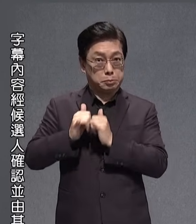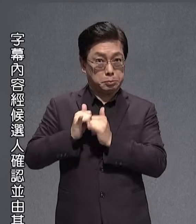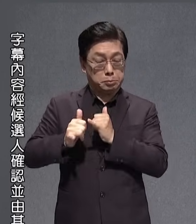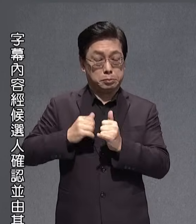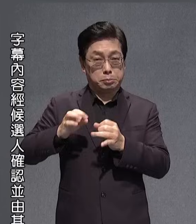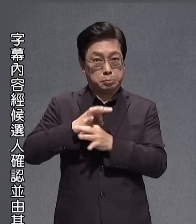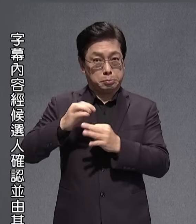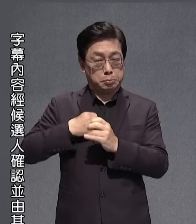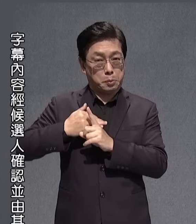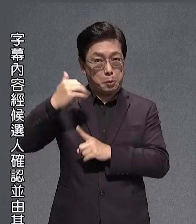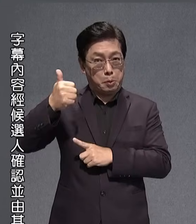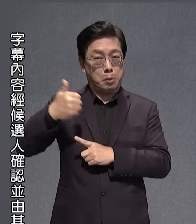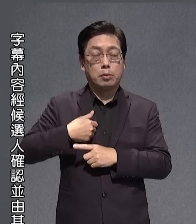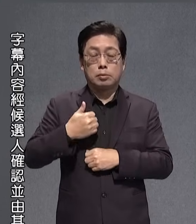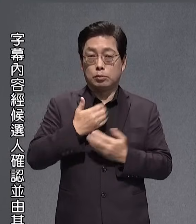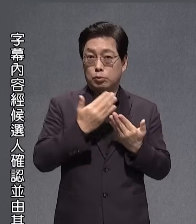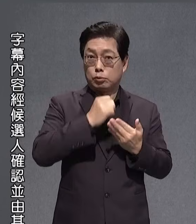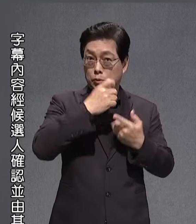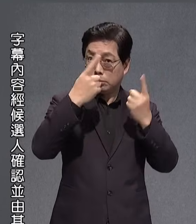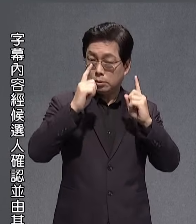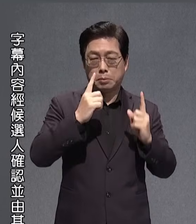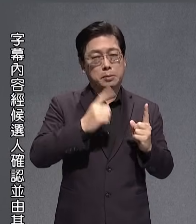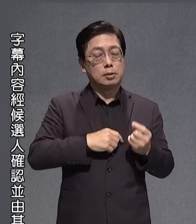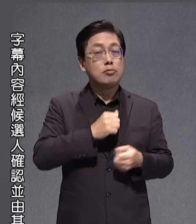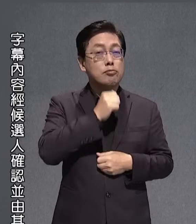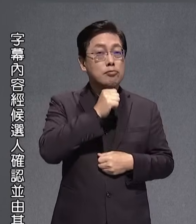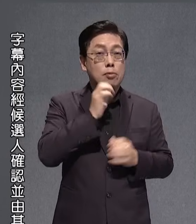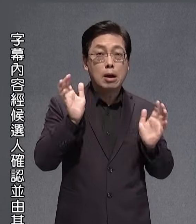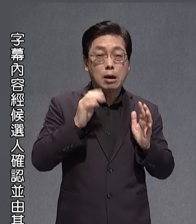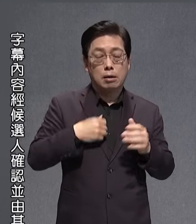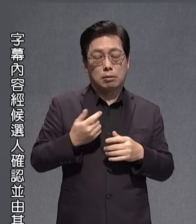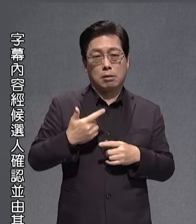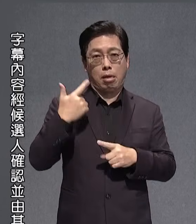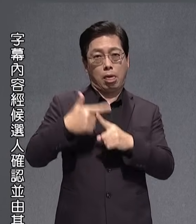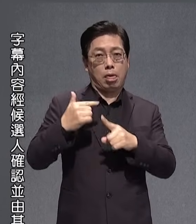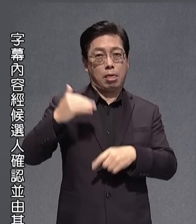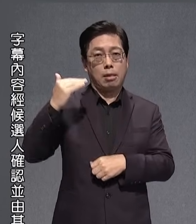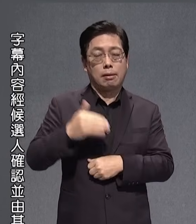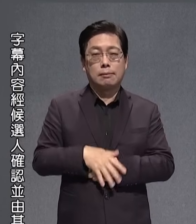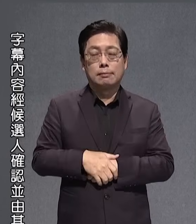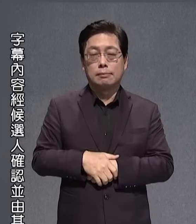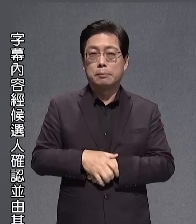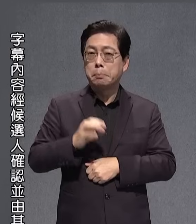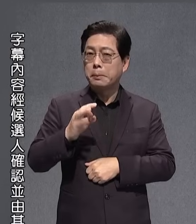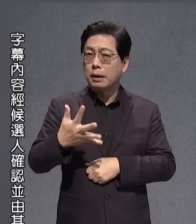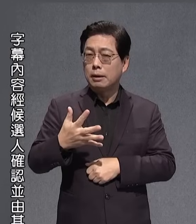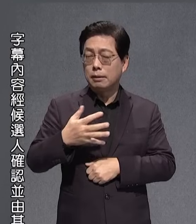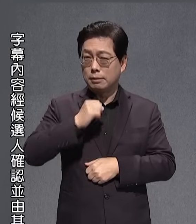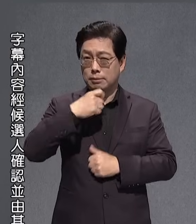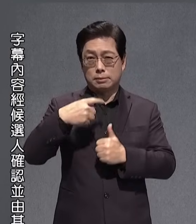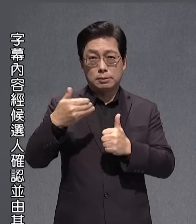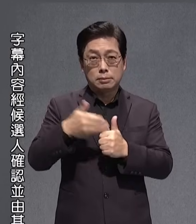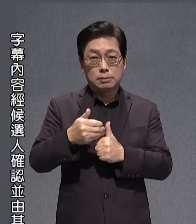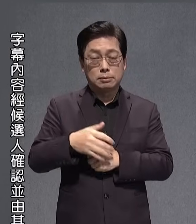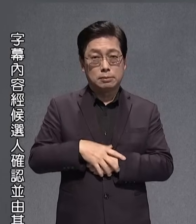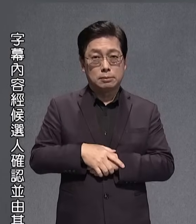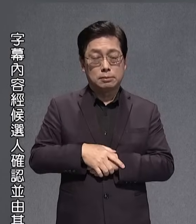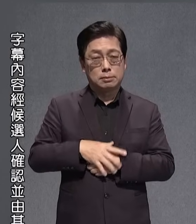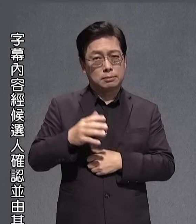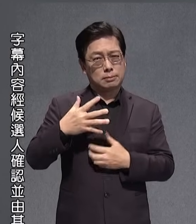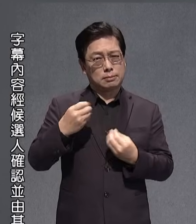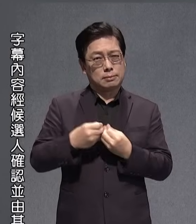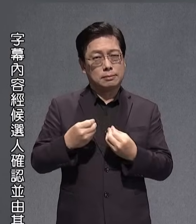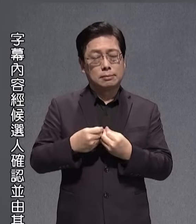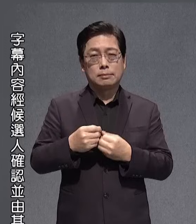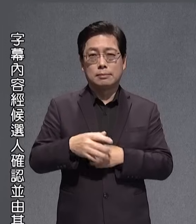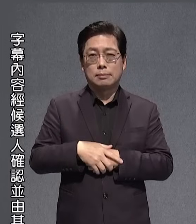庭的小孩子去念台大的几率比那些弱势家庭高了六倍。为什么台湾的教育不再平权？台湾